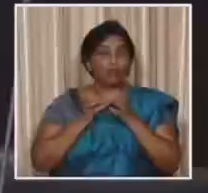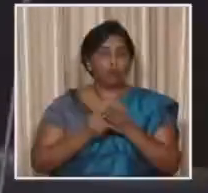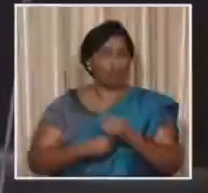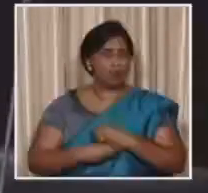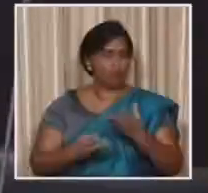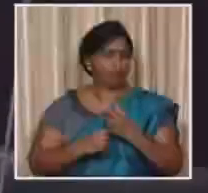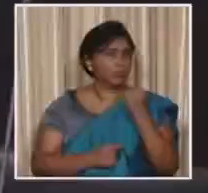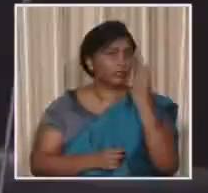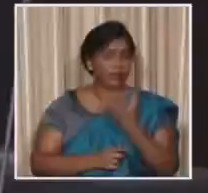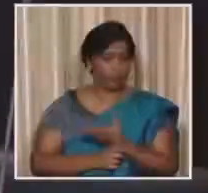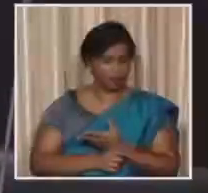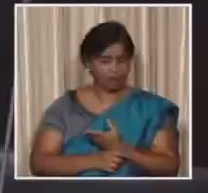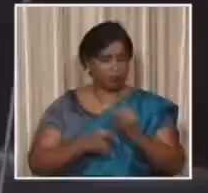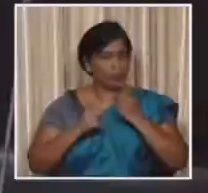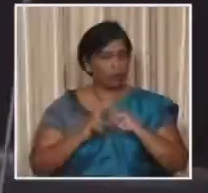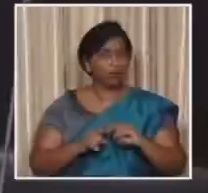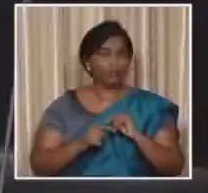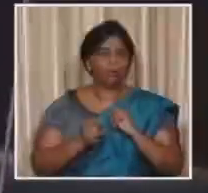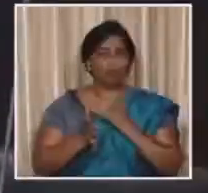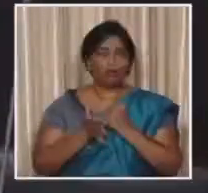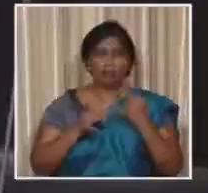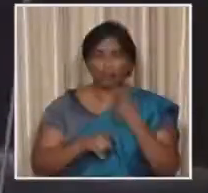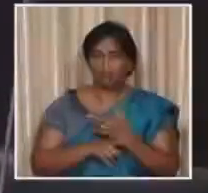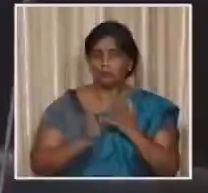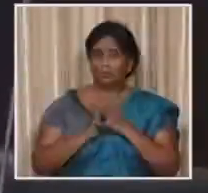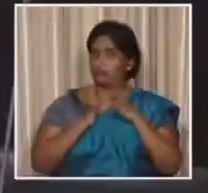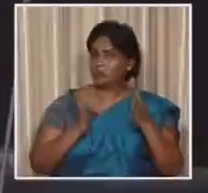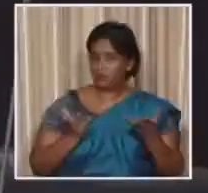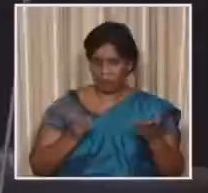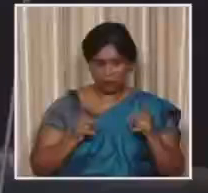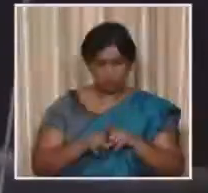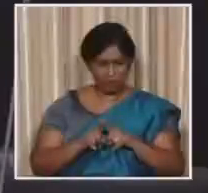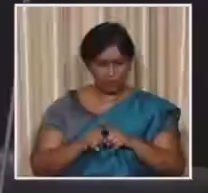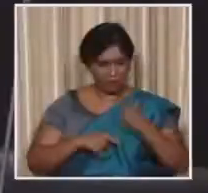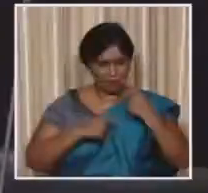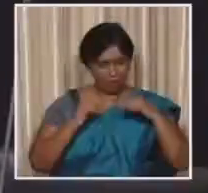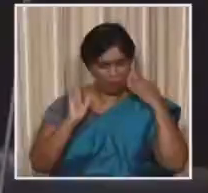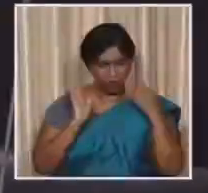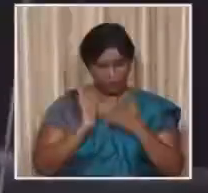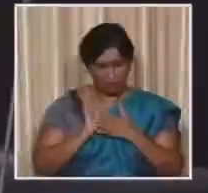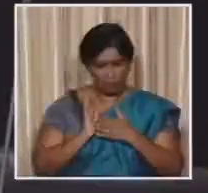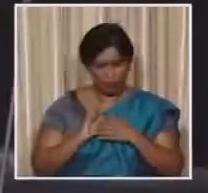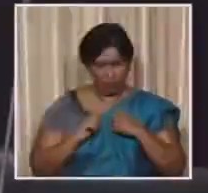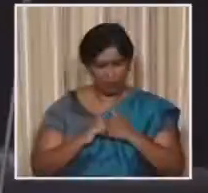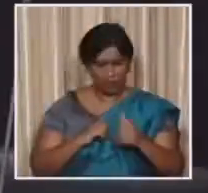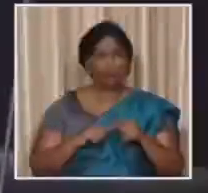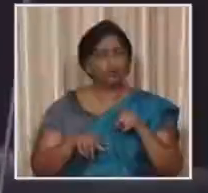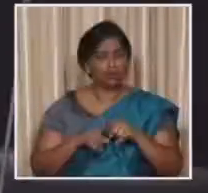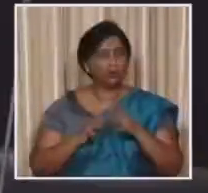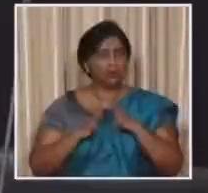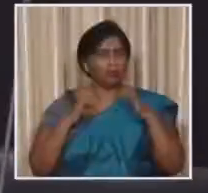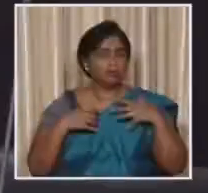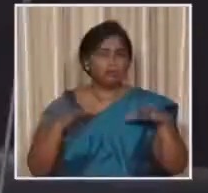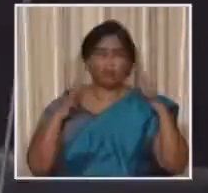කීයක් විනාශ වෙලා තියෙනවද ඊළඟට ලිංගික අපයෝජන කොච්චර වෙලා තිබෙනවද ina kata etuling etuvela minisu tetigending